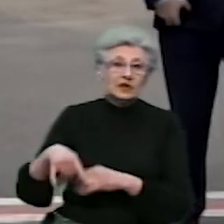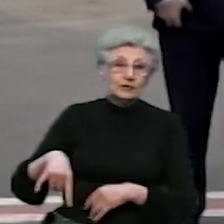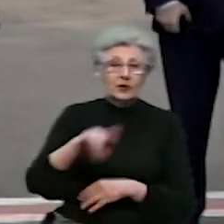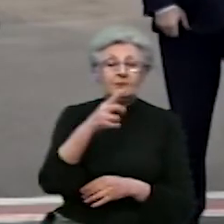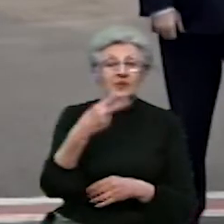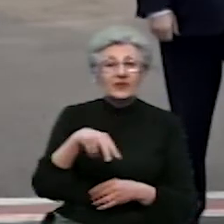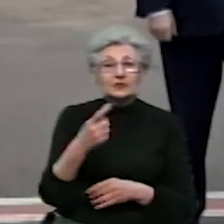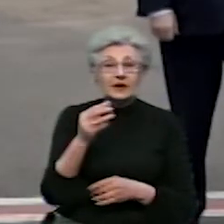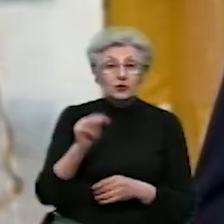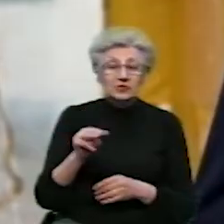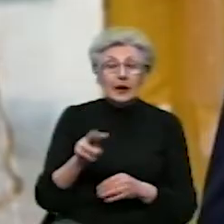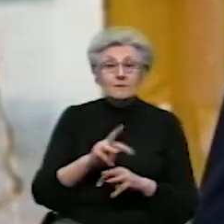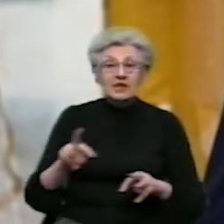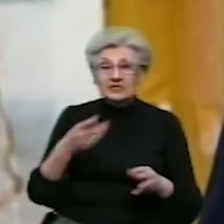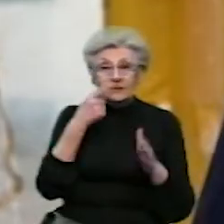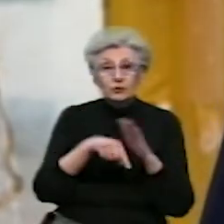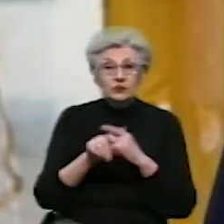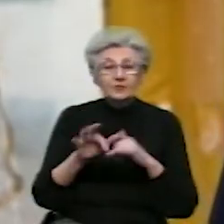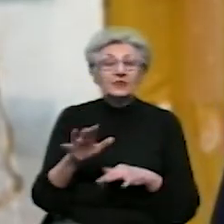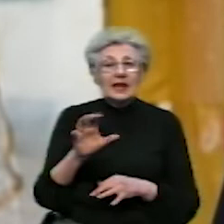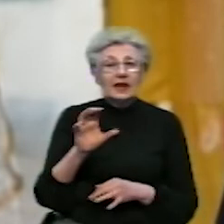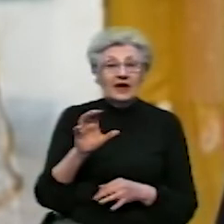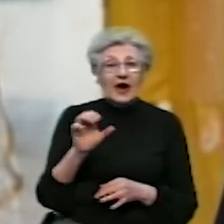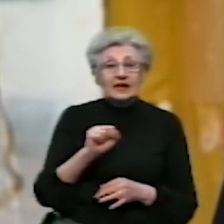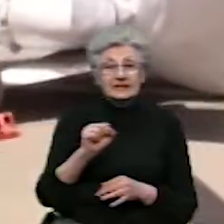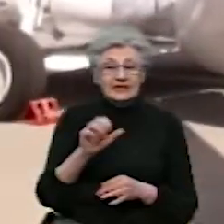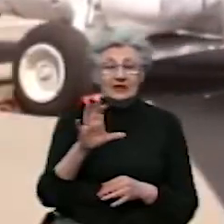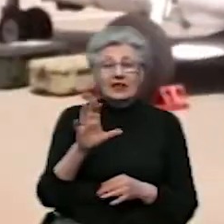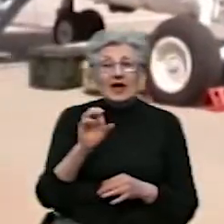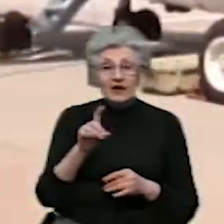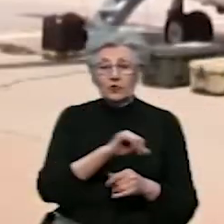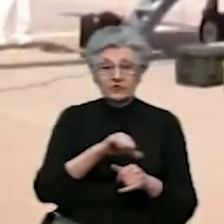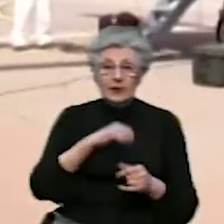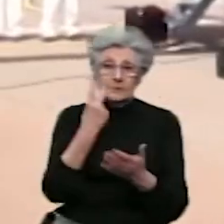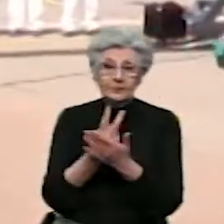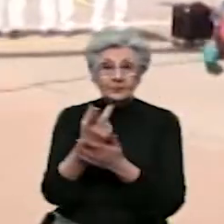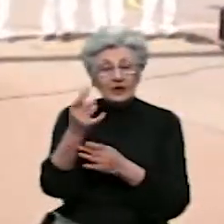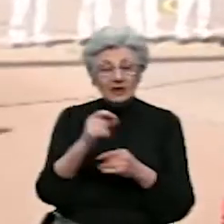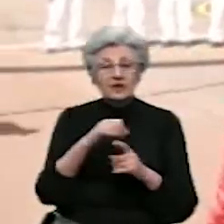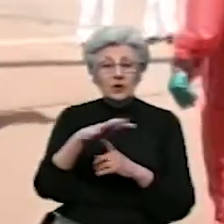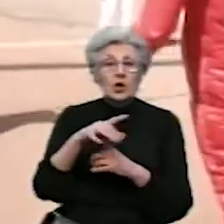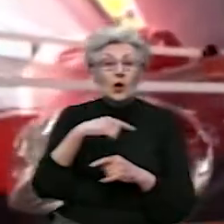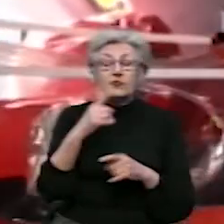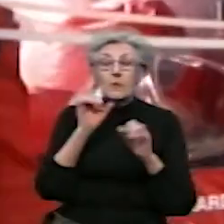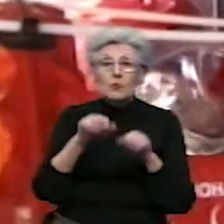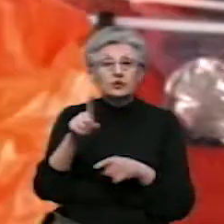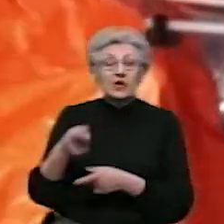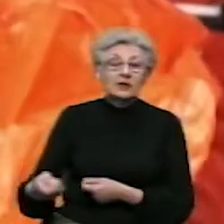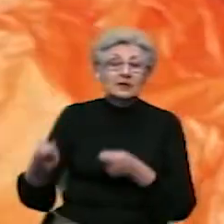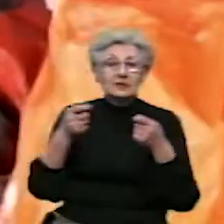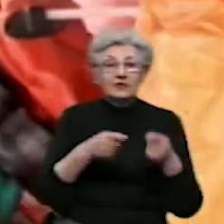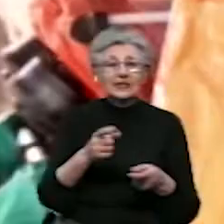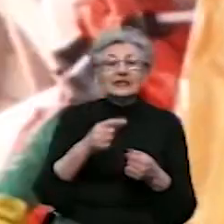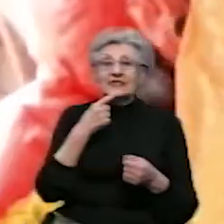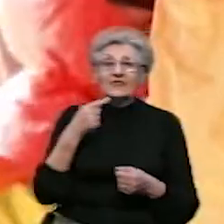21 травня міністр внутрішніх справ Арсен Аваков особисто презентував вертоліт. Тоді він сказав, що ним можна буде транспортувати пацієнтів з COVID-19 з